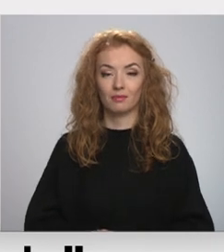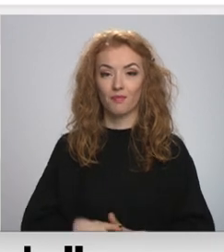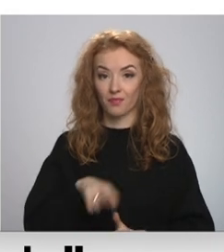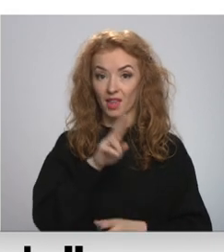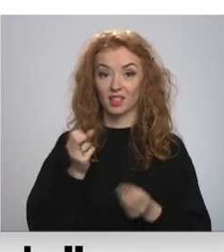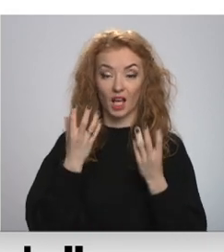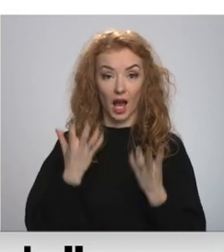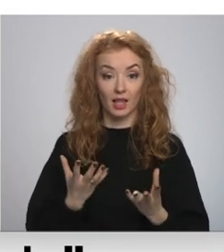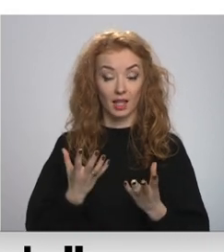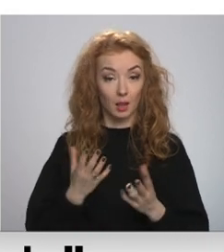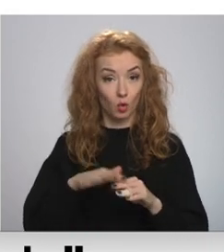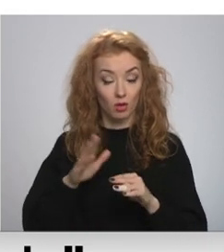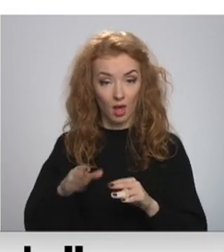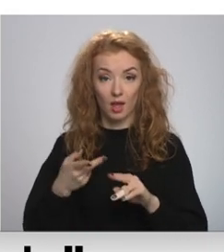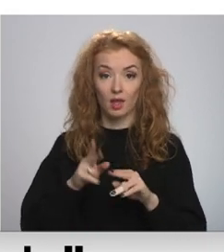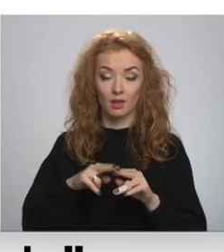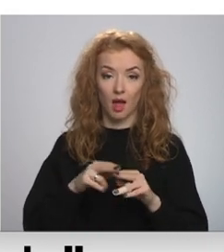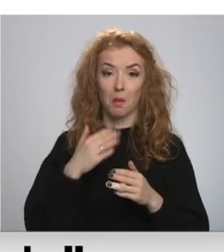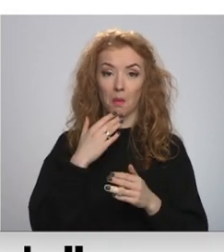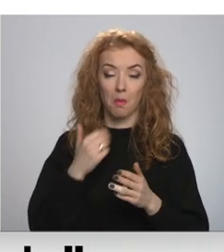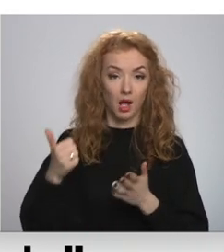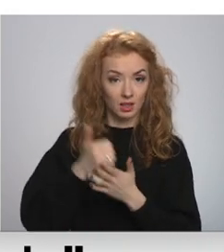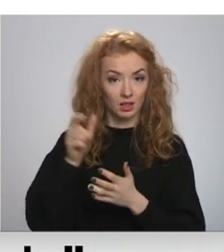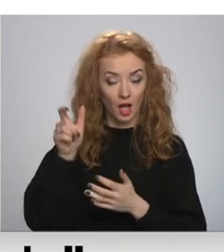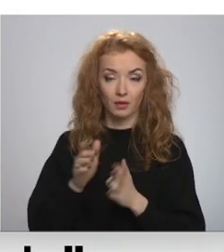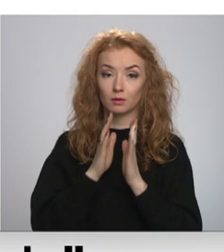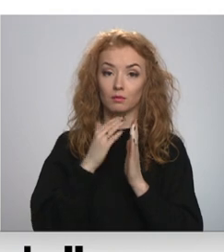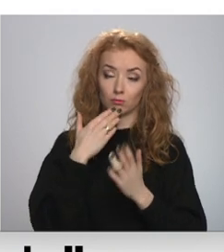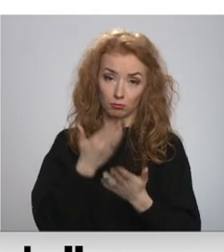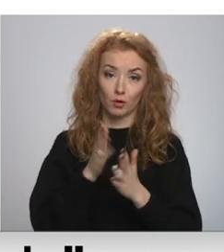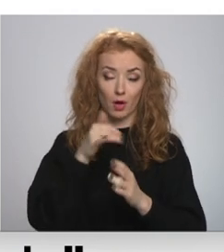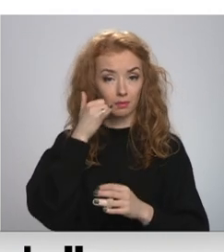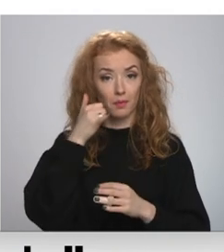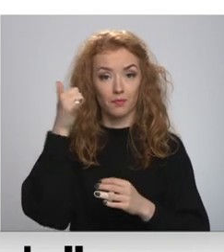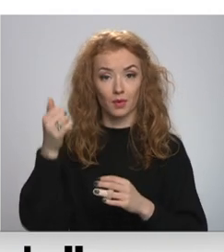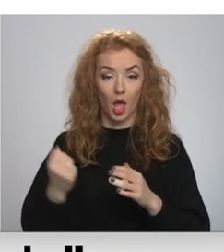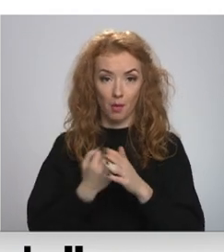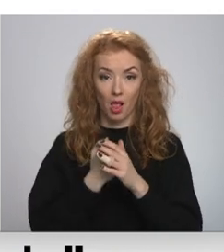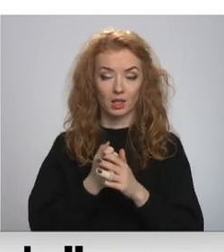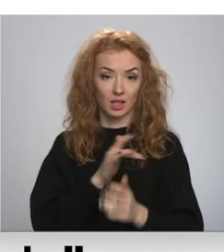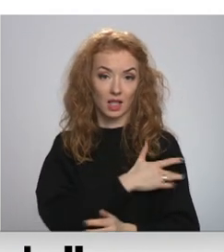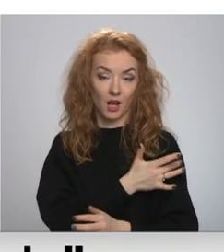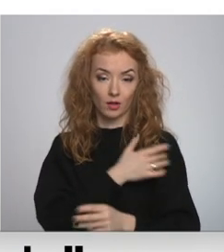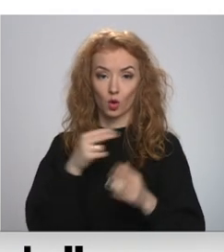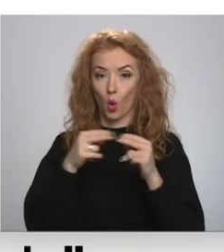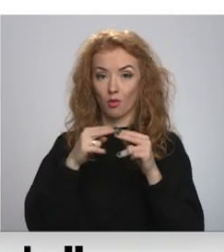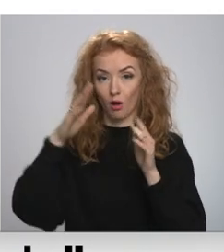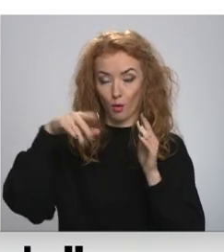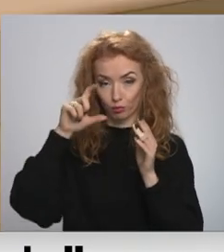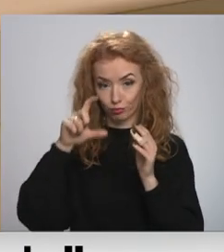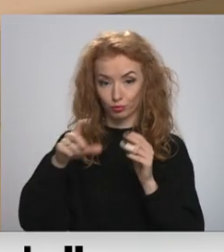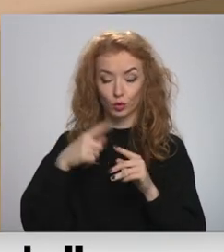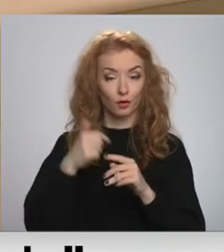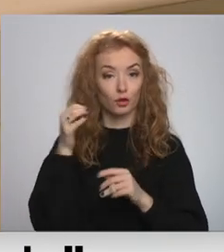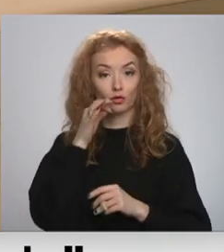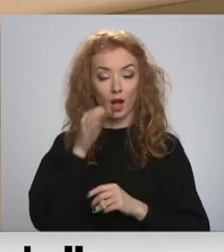Neskaidrību gadījumā tiesu administrācijas pārstāvis iesaka sazināties ar portāla atbalsta servisu, kura kontakti redzam mājaslapā. Viņš